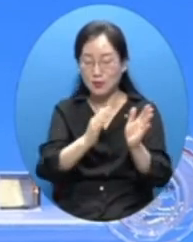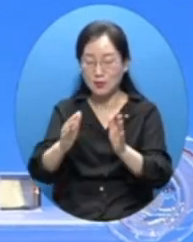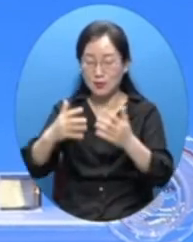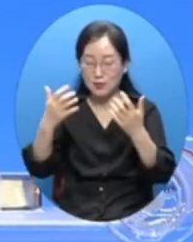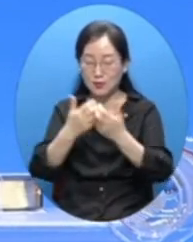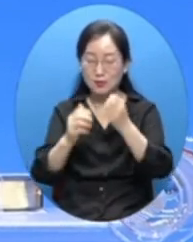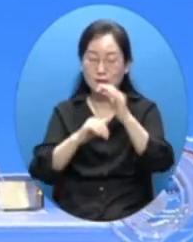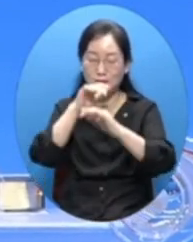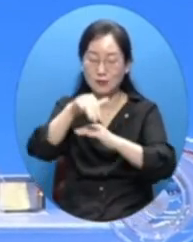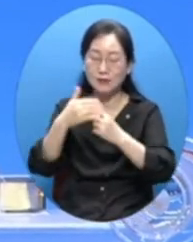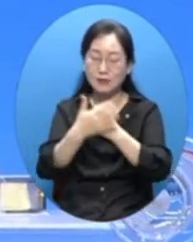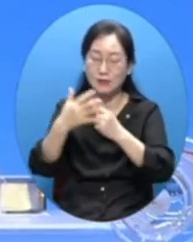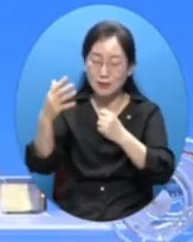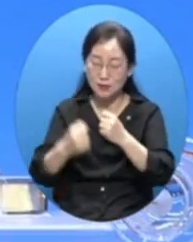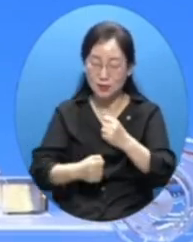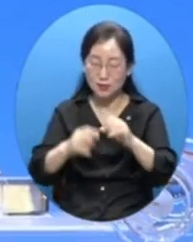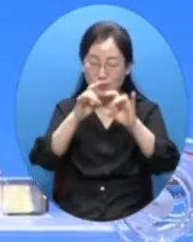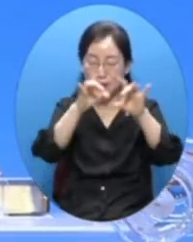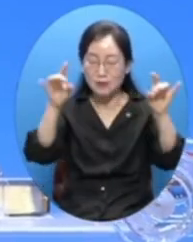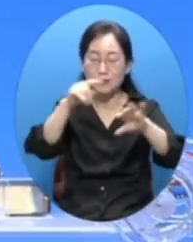우리 각자 심령에